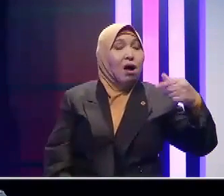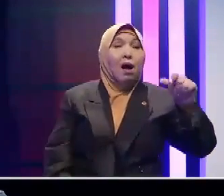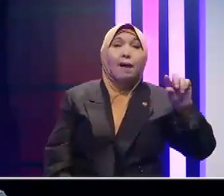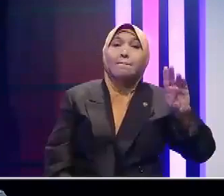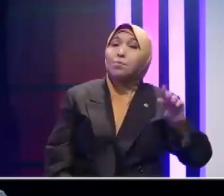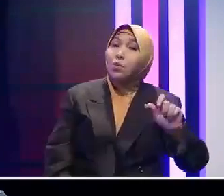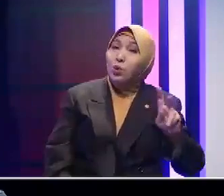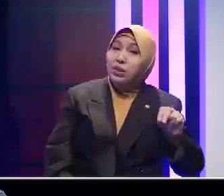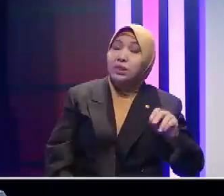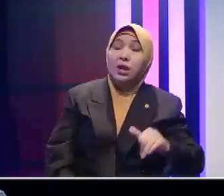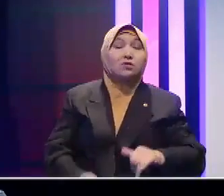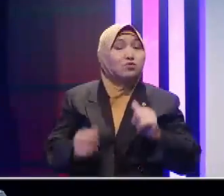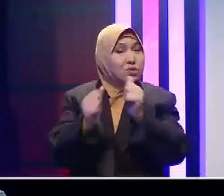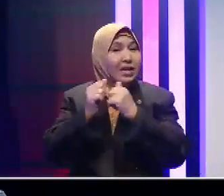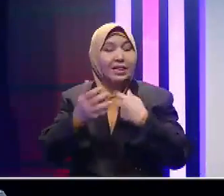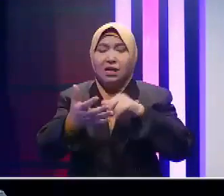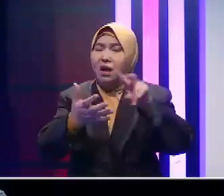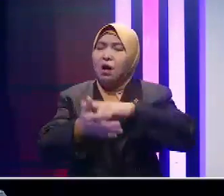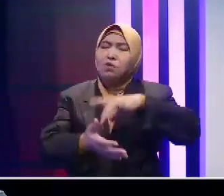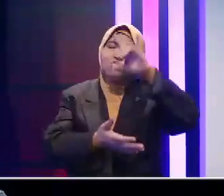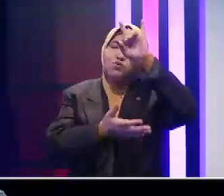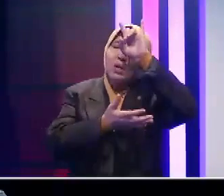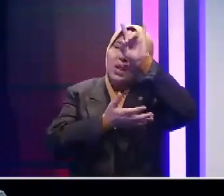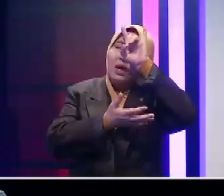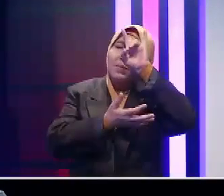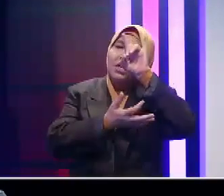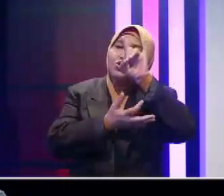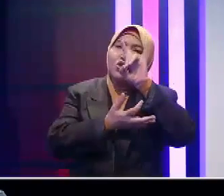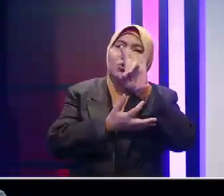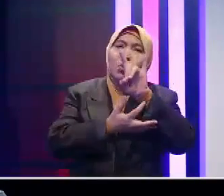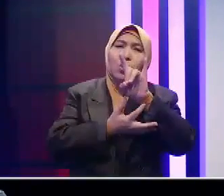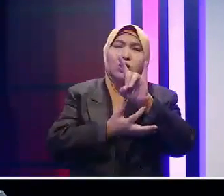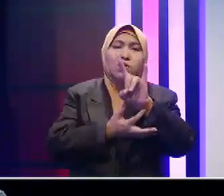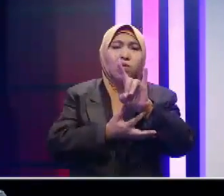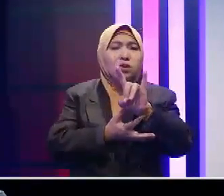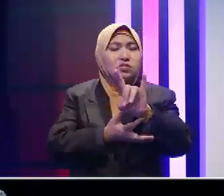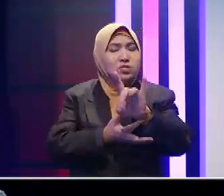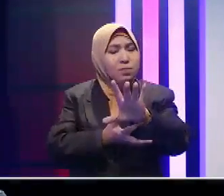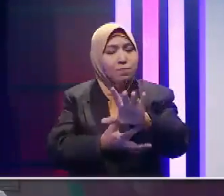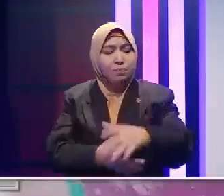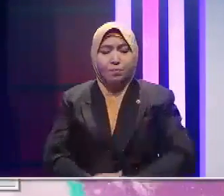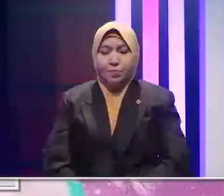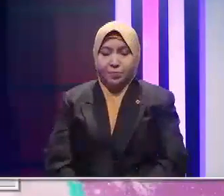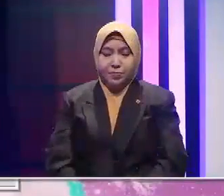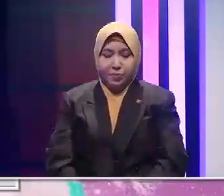baca. أعوذ بالله من الشيطان الرجيم